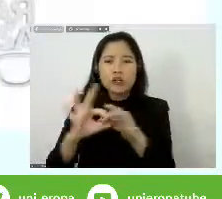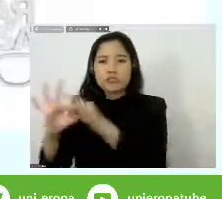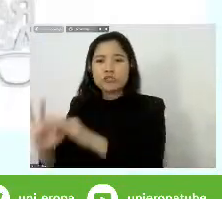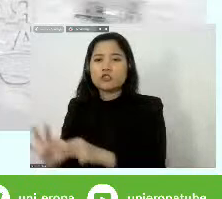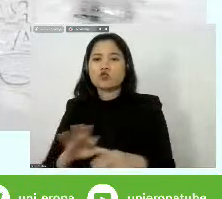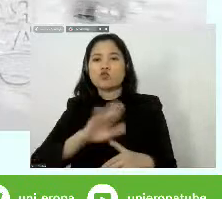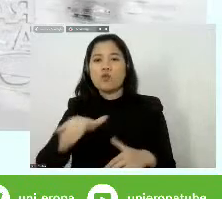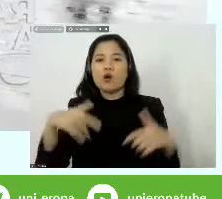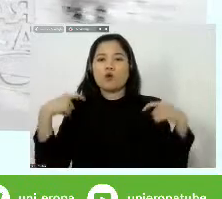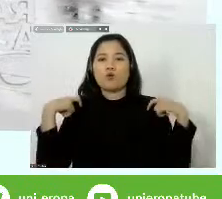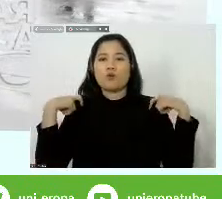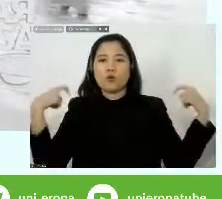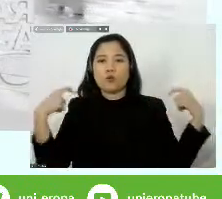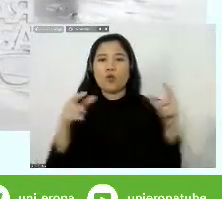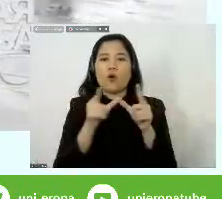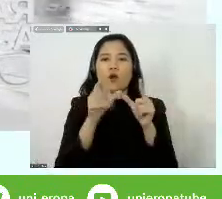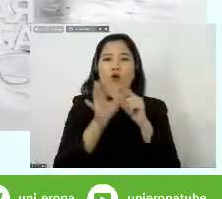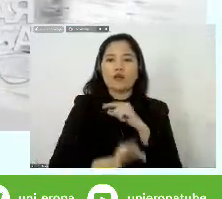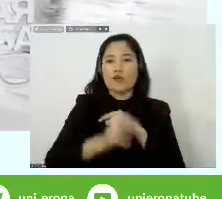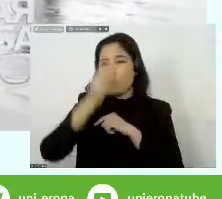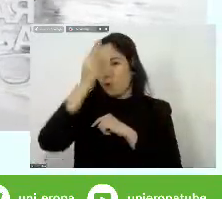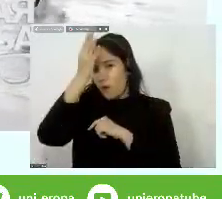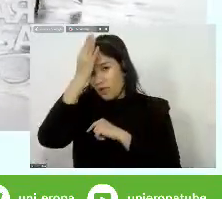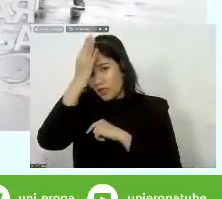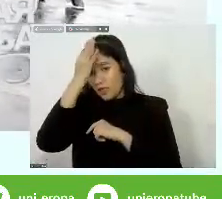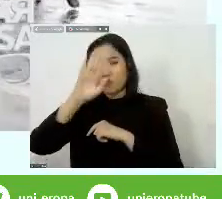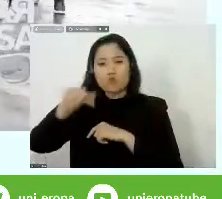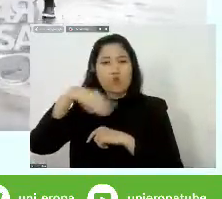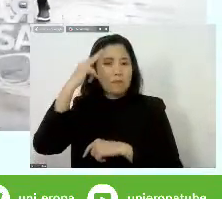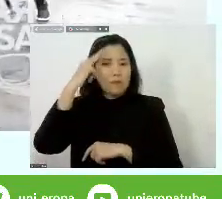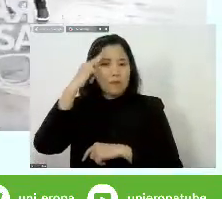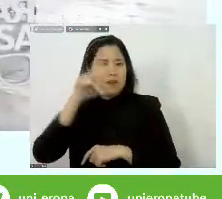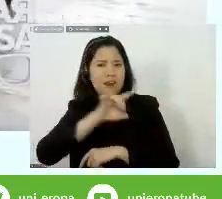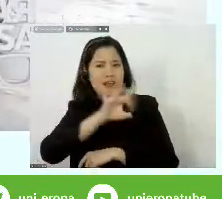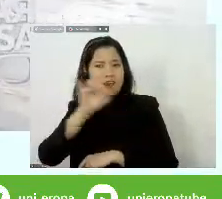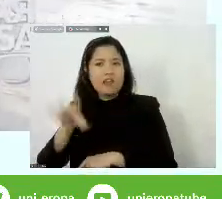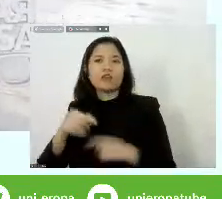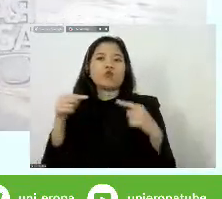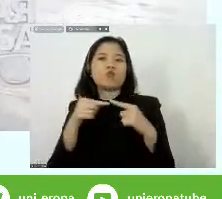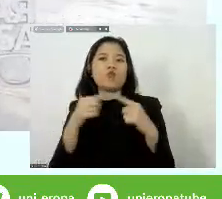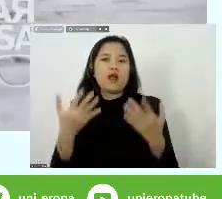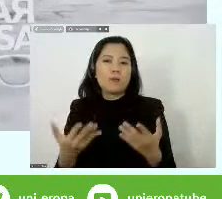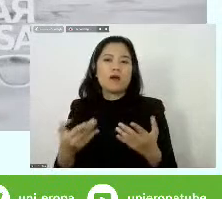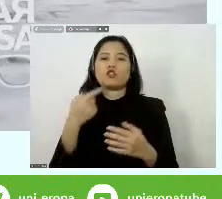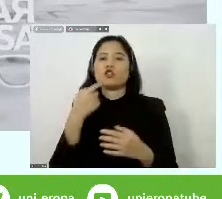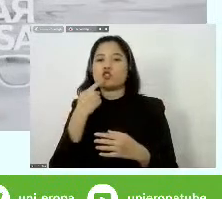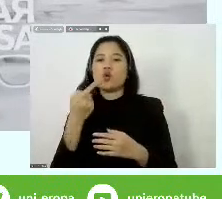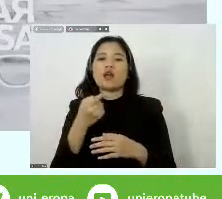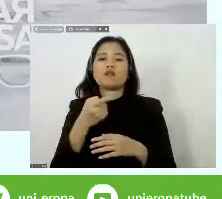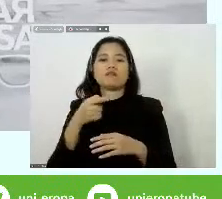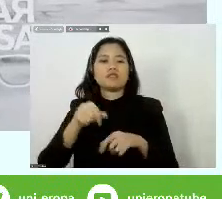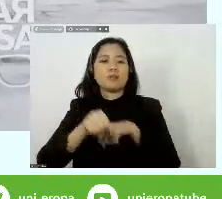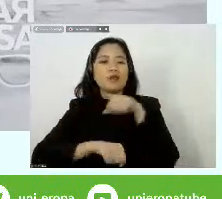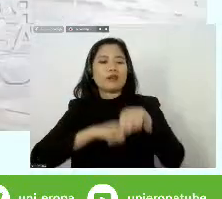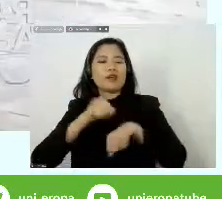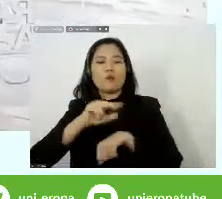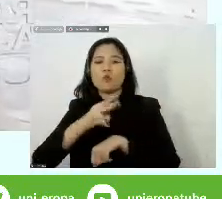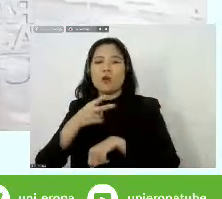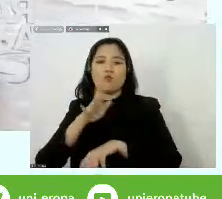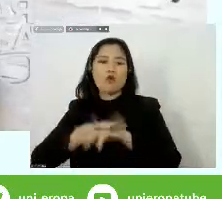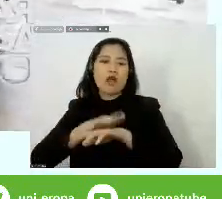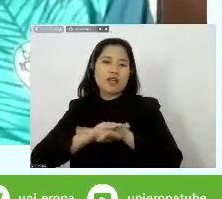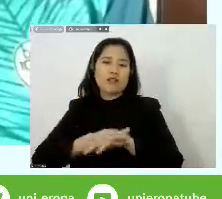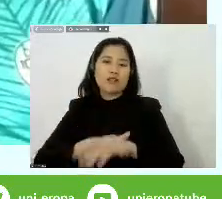Gubernur Walikota Bupati dan pimpinan pimpinan daerah lain yang terkait dengan penggunaan er beda ini gitu mah